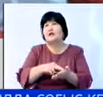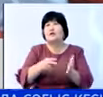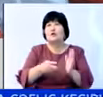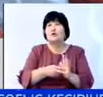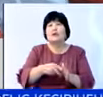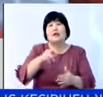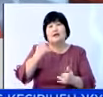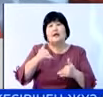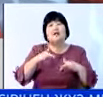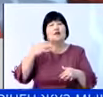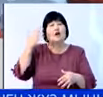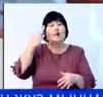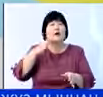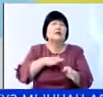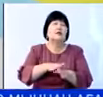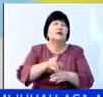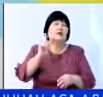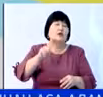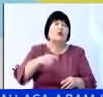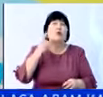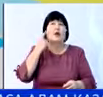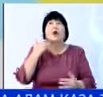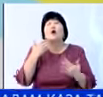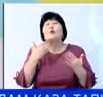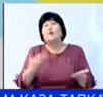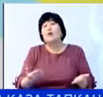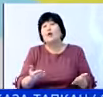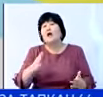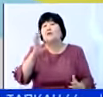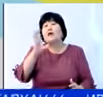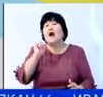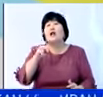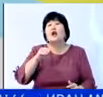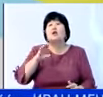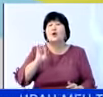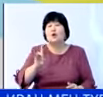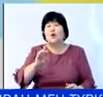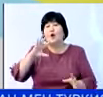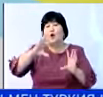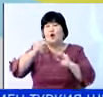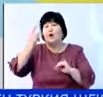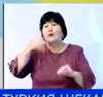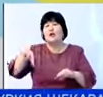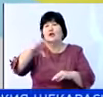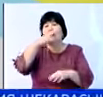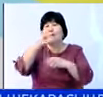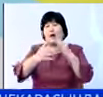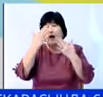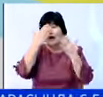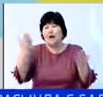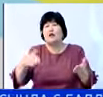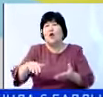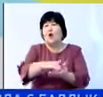діттеген мақсатына жетеді деп ойлаймын. Бұл волонтерлар ұғымы жалпы халықаралық деңгейде